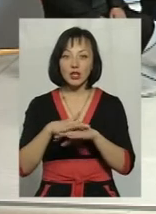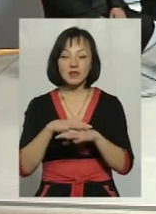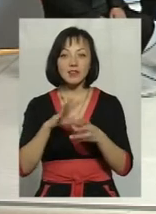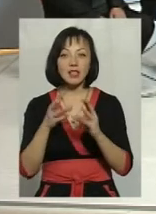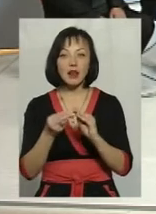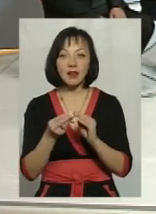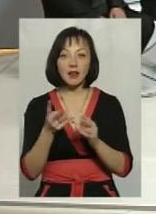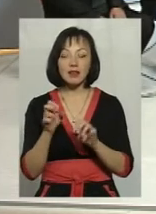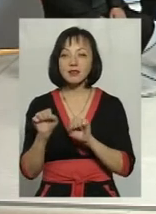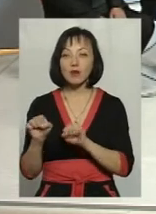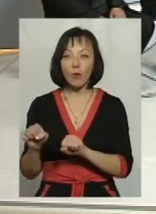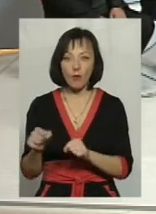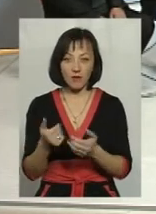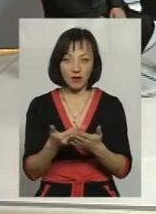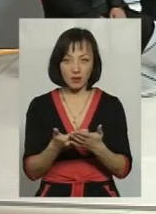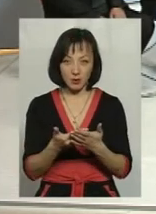взагалі не є застрахованим.